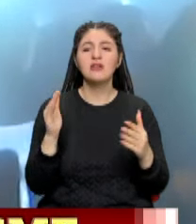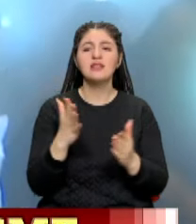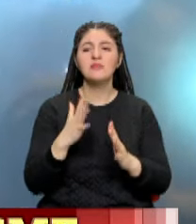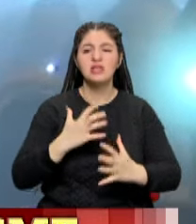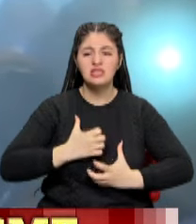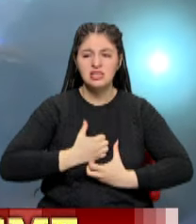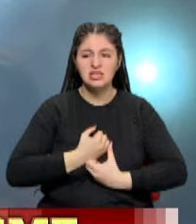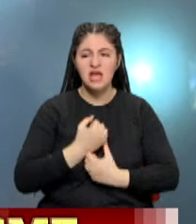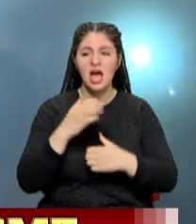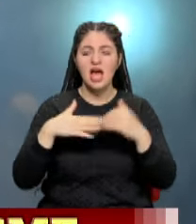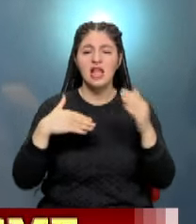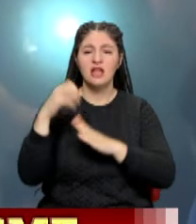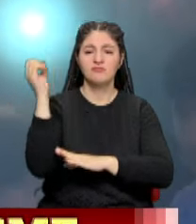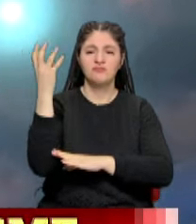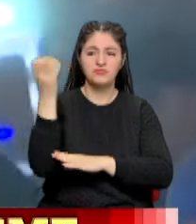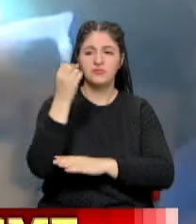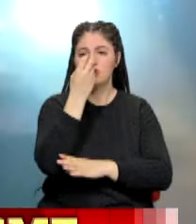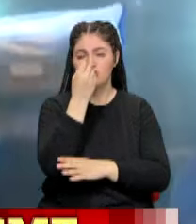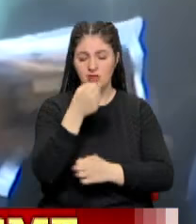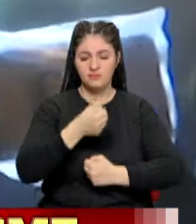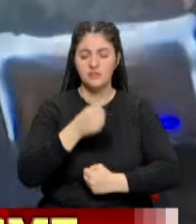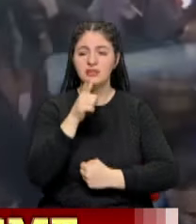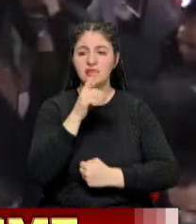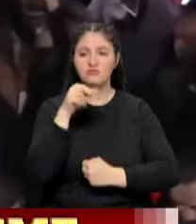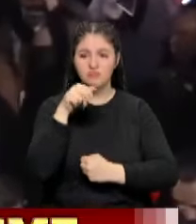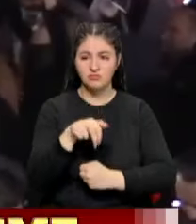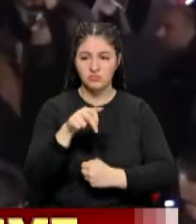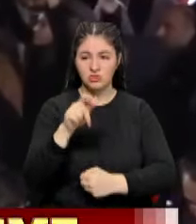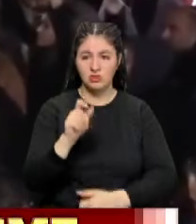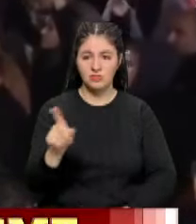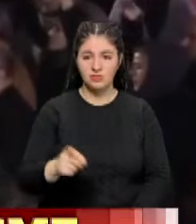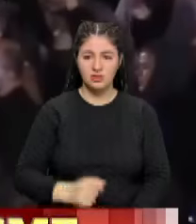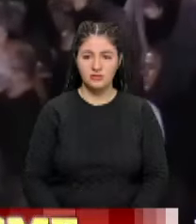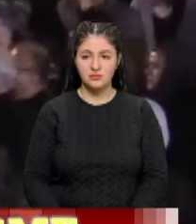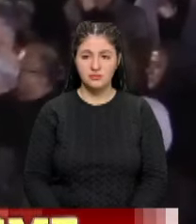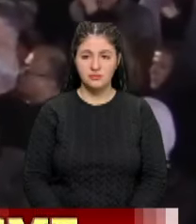sızı, ellerinde meşaleler, karanfiller sessiz yürüyüş yaptılar.